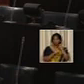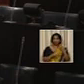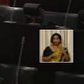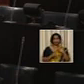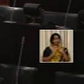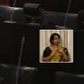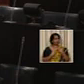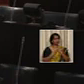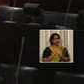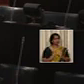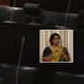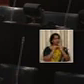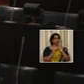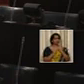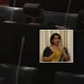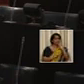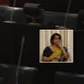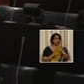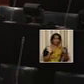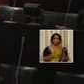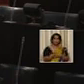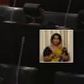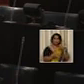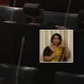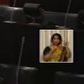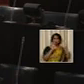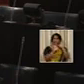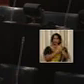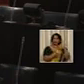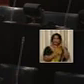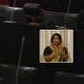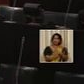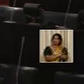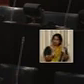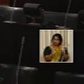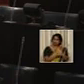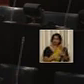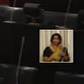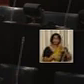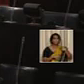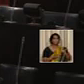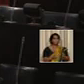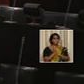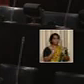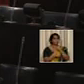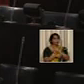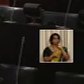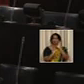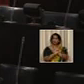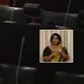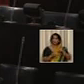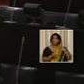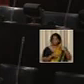අපේ සංවර්ධන නිලධාරීන් හරහා ගම් මට්ටමින් දැනුවත් කරනවා සමාජ මාධ්‍ය හරහා දැනුවත් කරනවා ප්‍රධාන මාධ්‍ය ජාලා හරහා දැනුවත් කරනවා